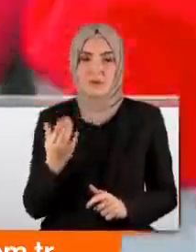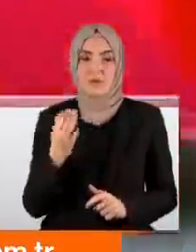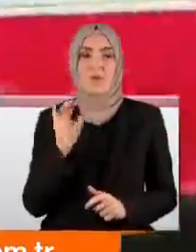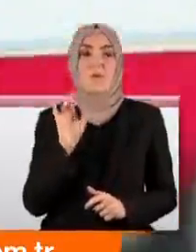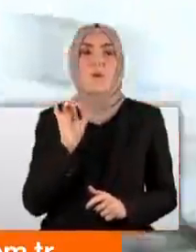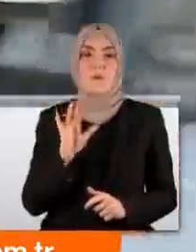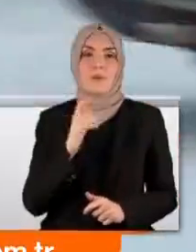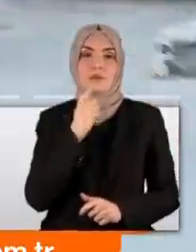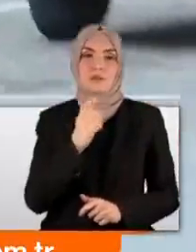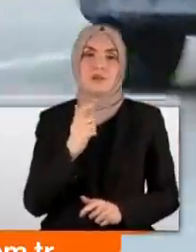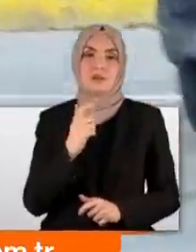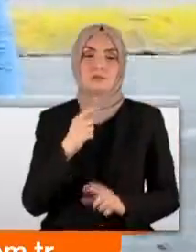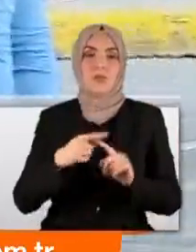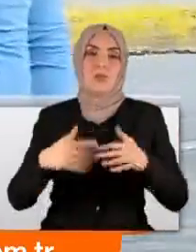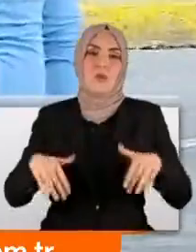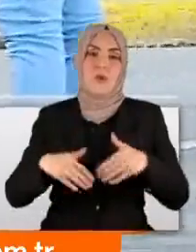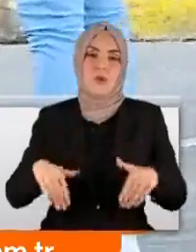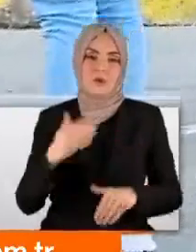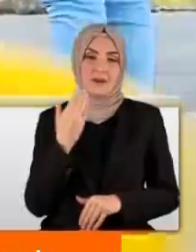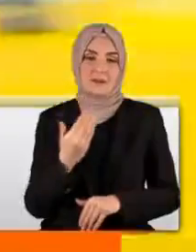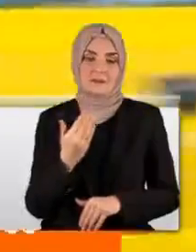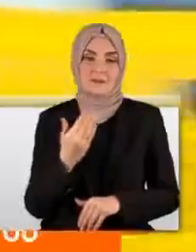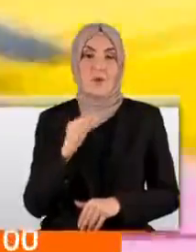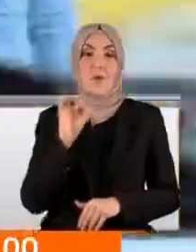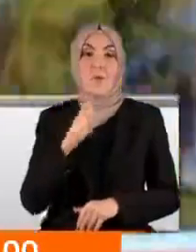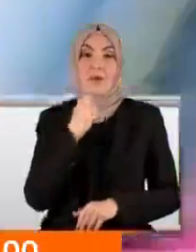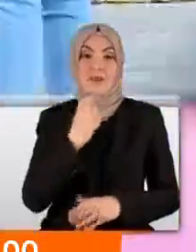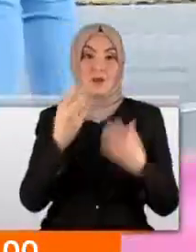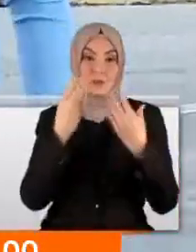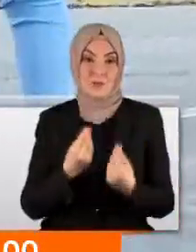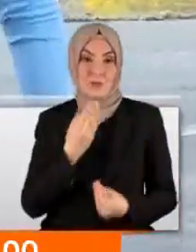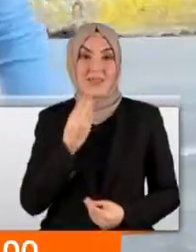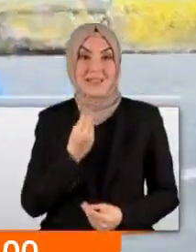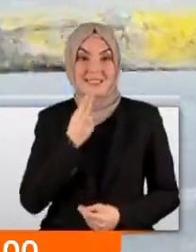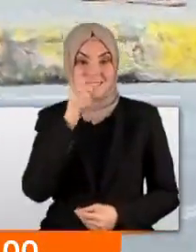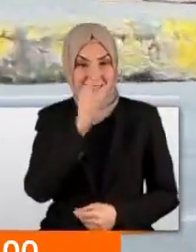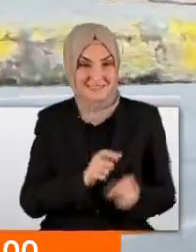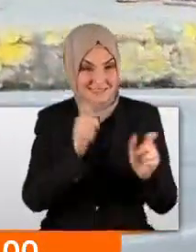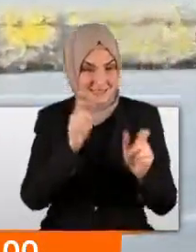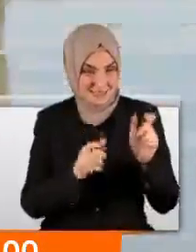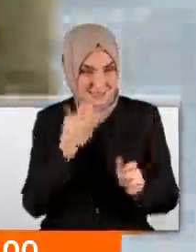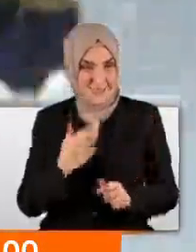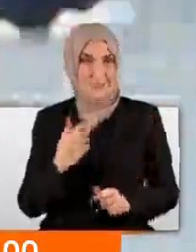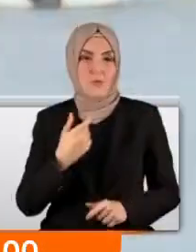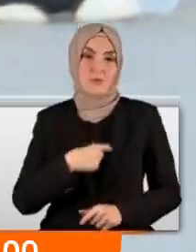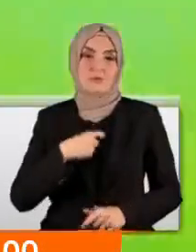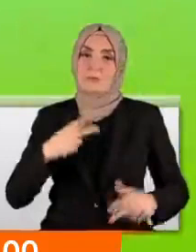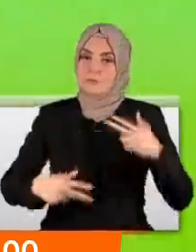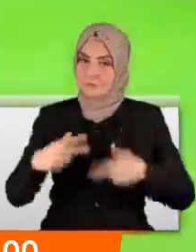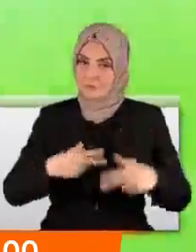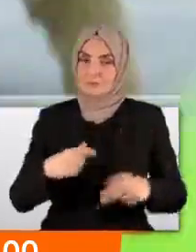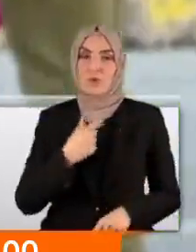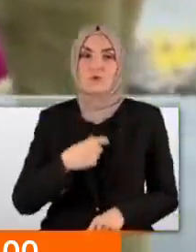töreni. Küba'da 15 yaşına giren genç kızlar özel olarak giyiniyorlar ve özel fotoğrafçı